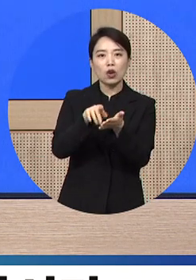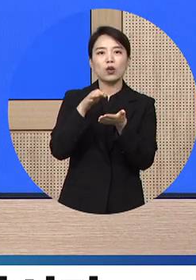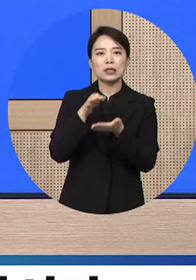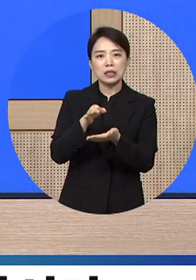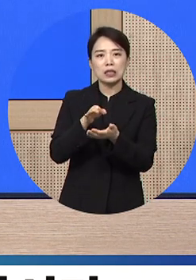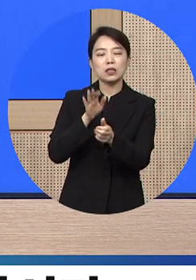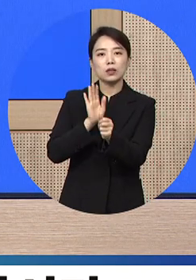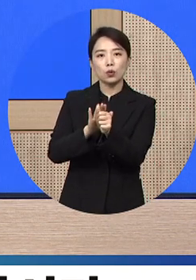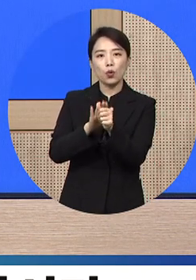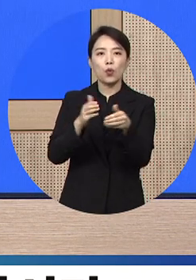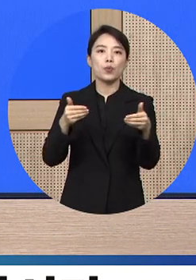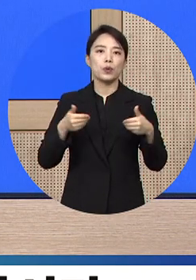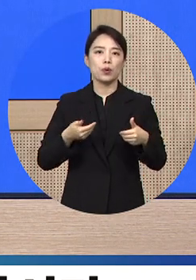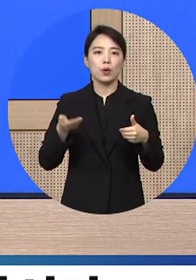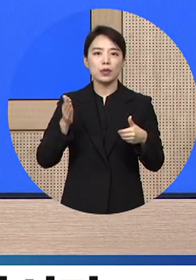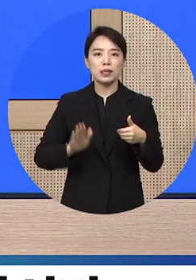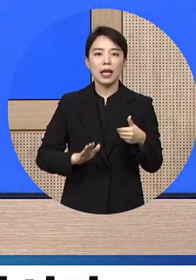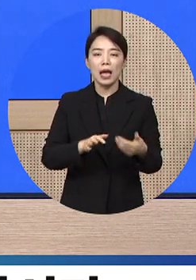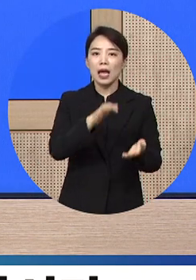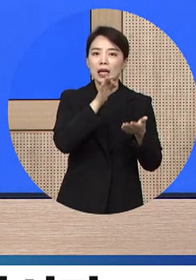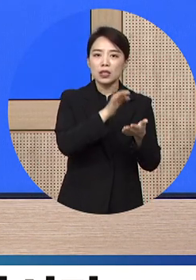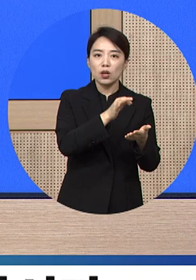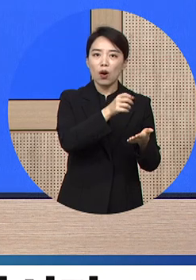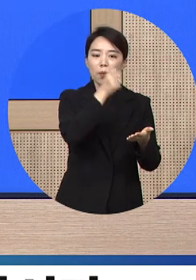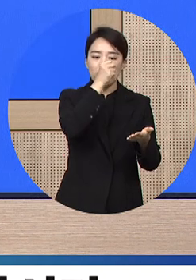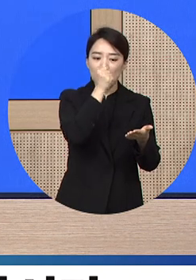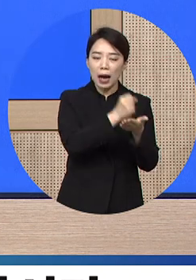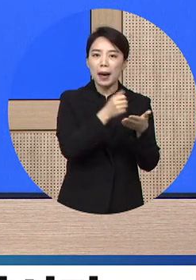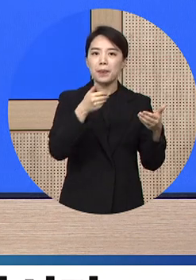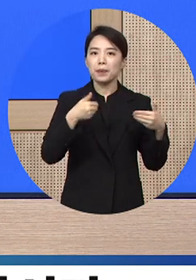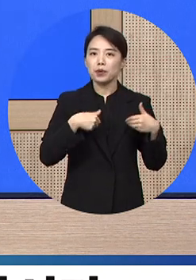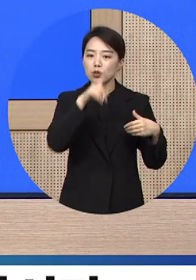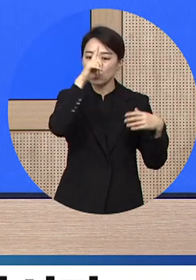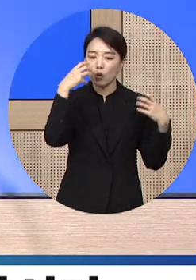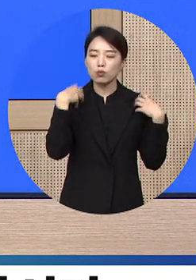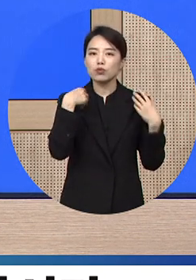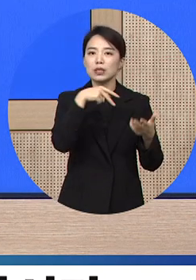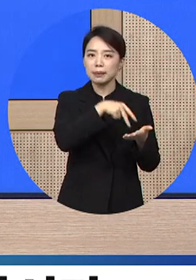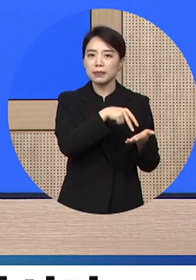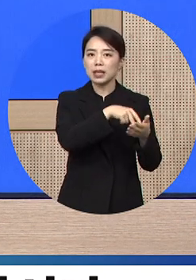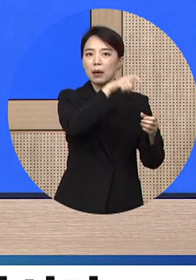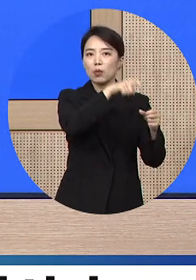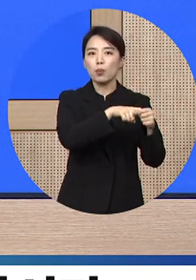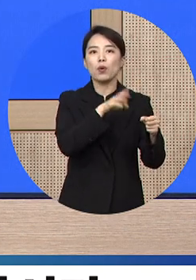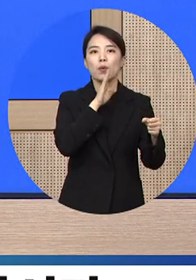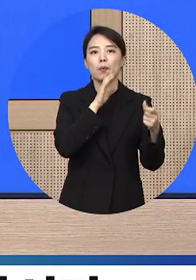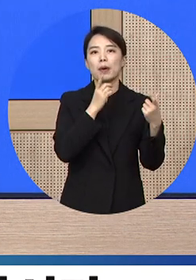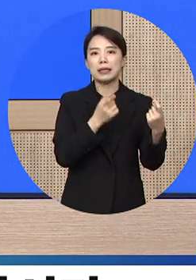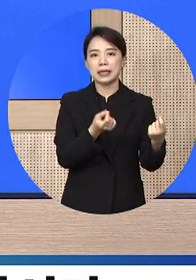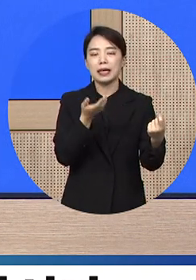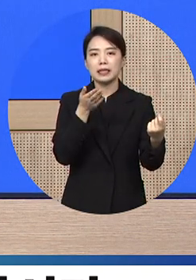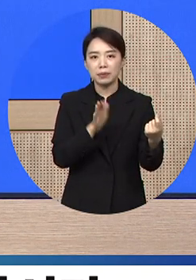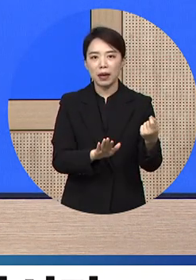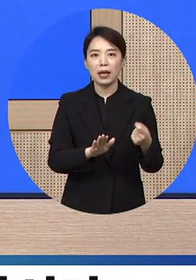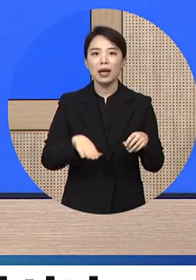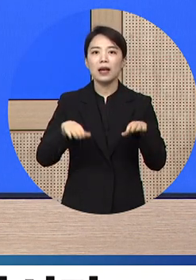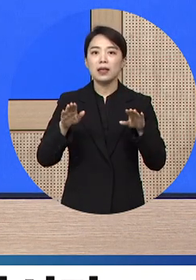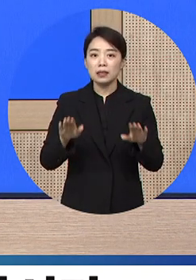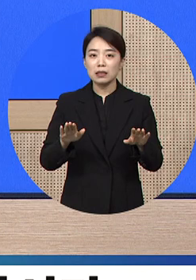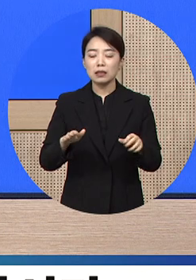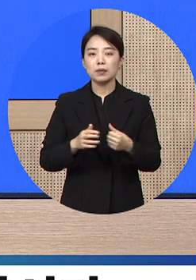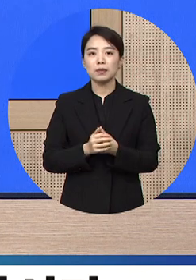강조했는데 재정의 건전성도 재정을 하는 정부의 입장에서는 추구해야 될 목표면 틀림이 없습니다. 그렇지만